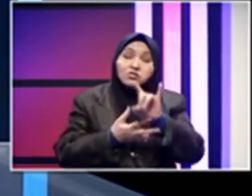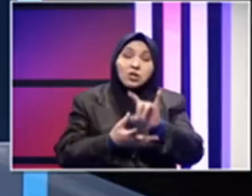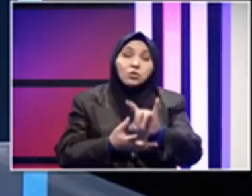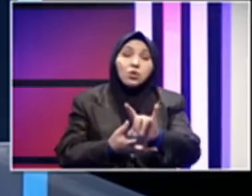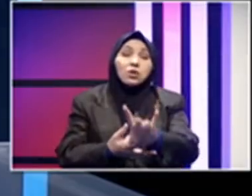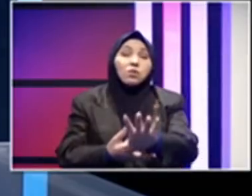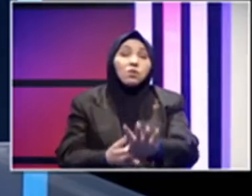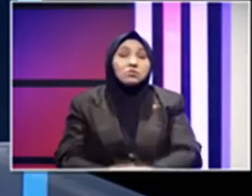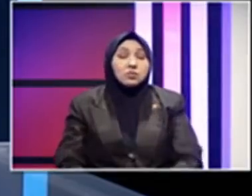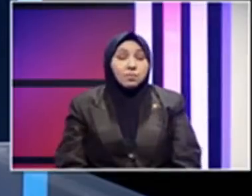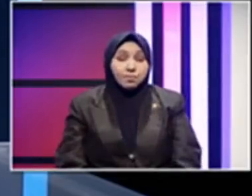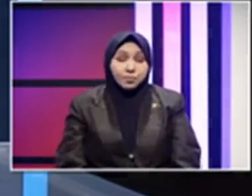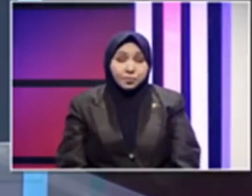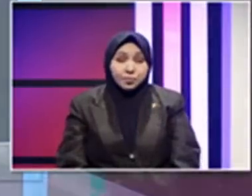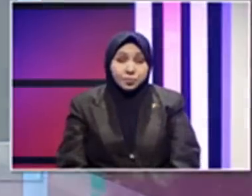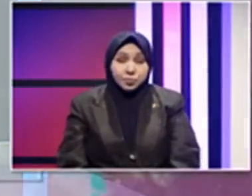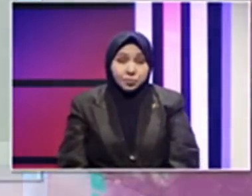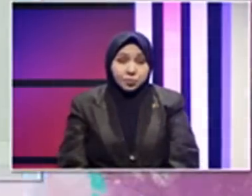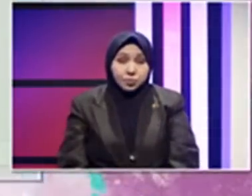minasyaitonirrajim.